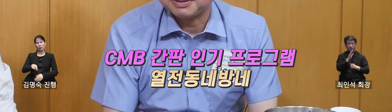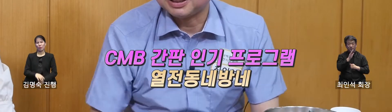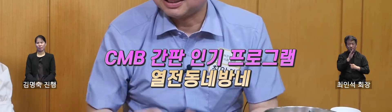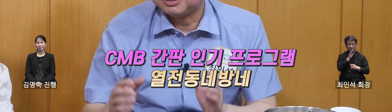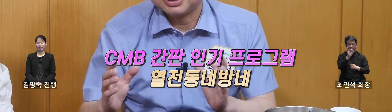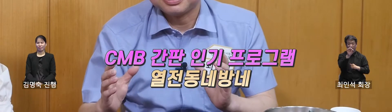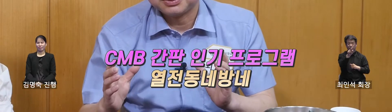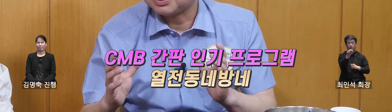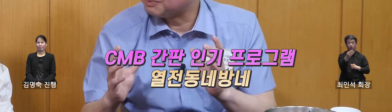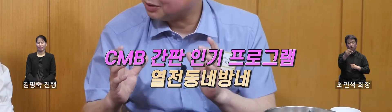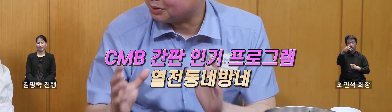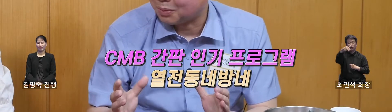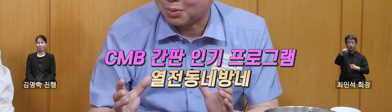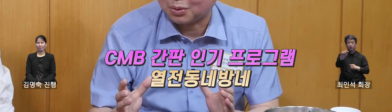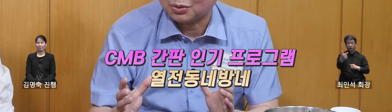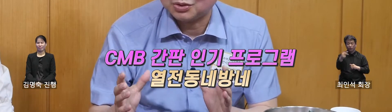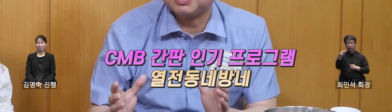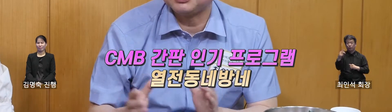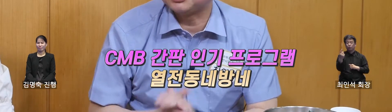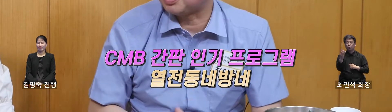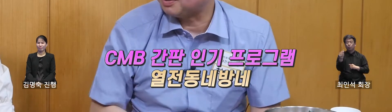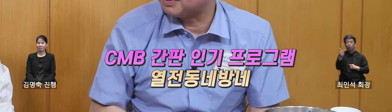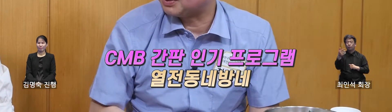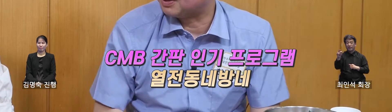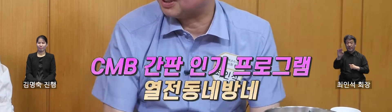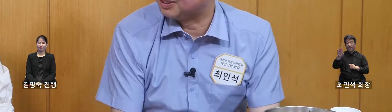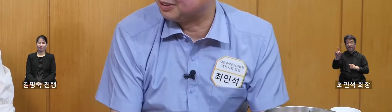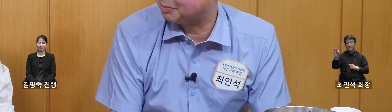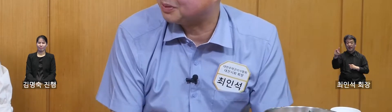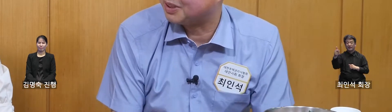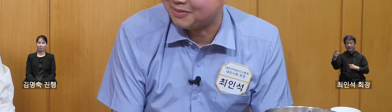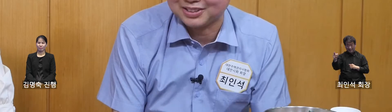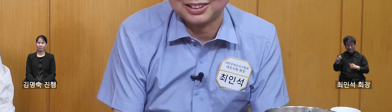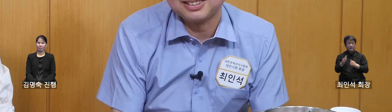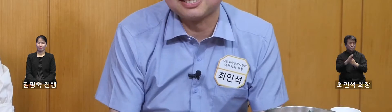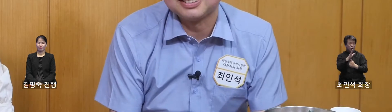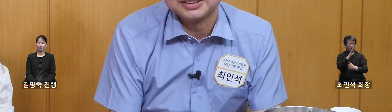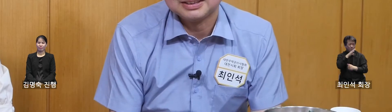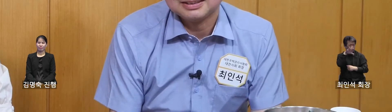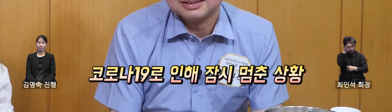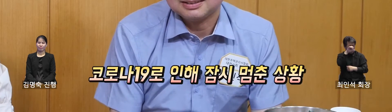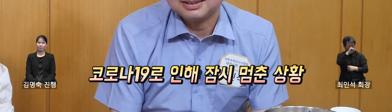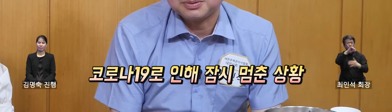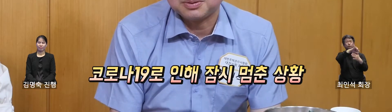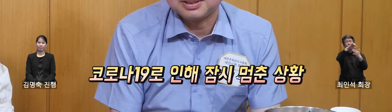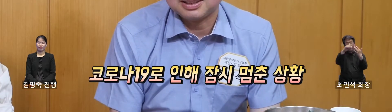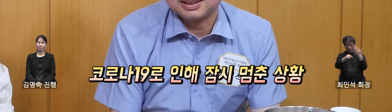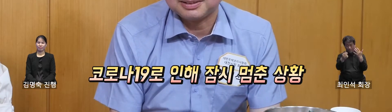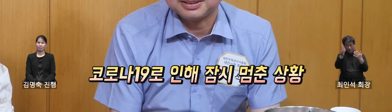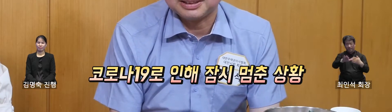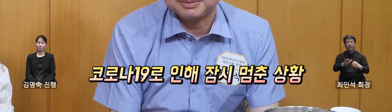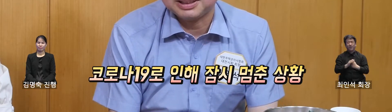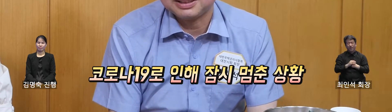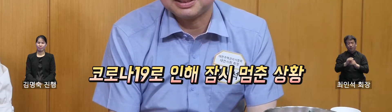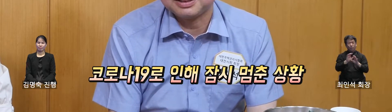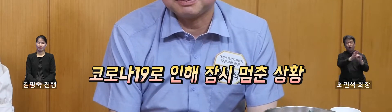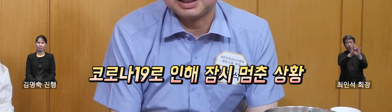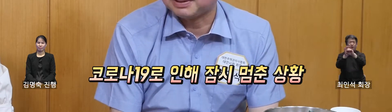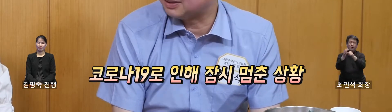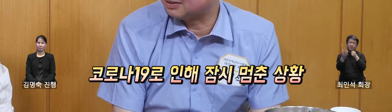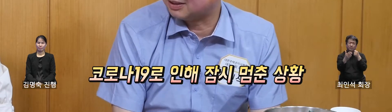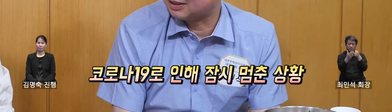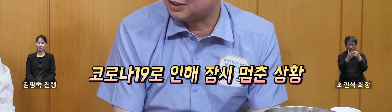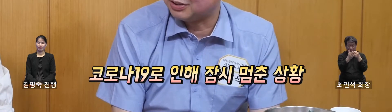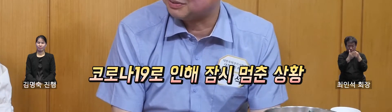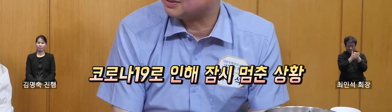열전 동네방네는 우리 소장님들도 그렇고 주민들도 정말 좋아하는 프로그램이거든요. 이 코로나 환경 때문에 이제